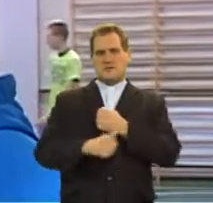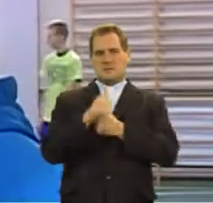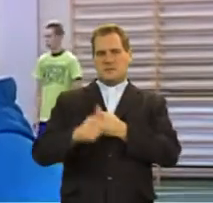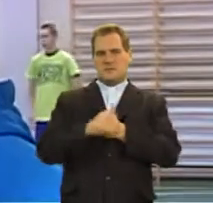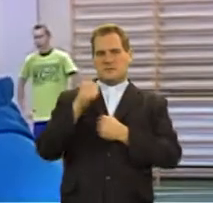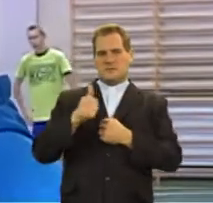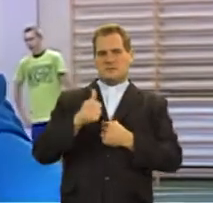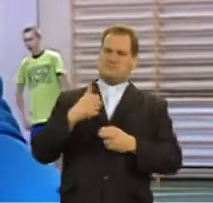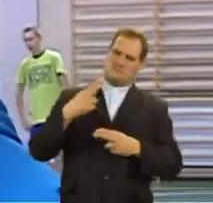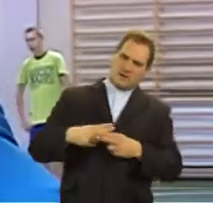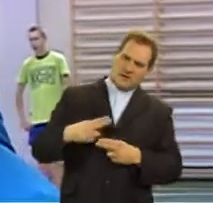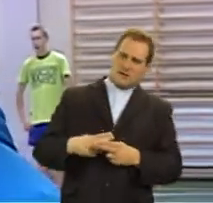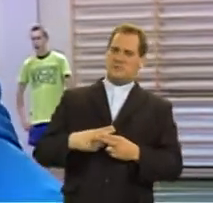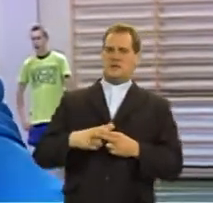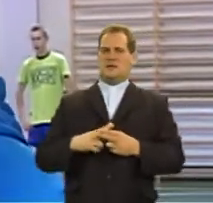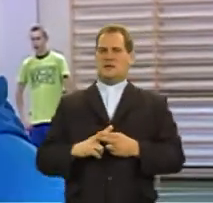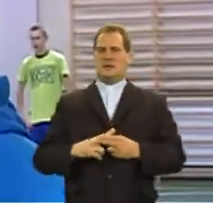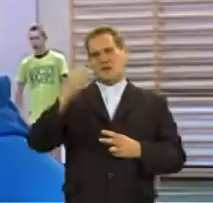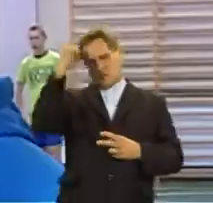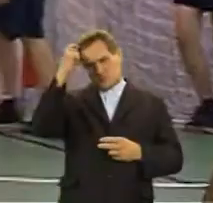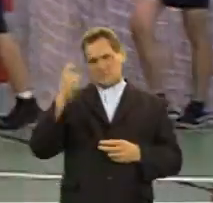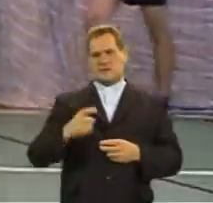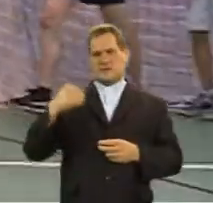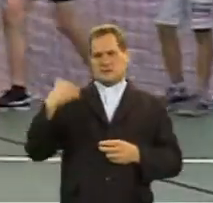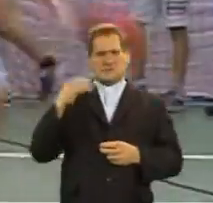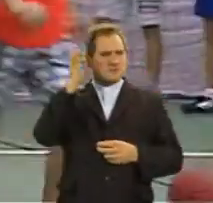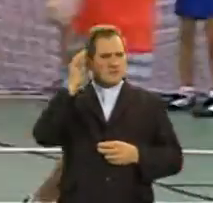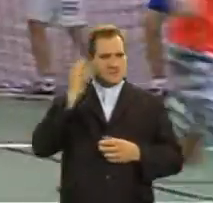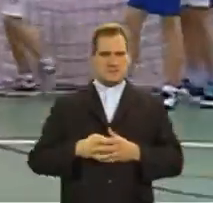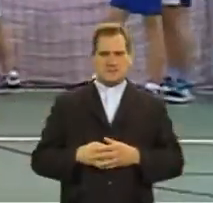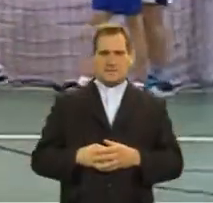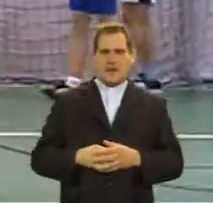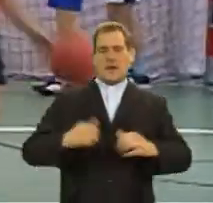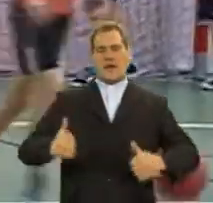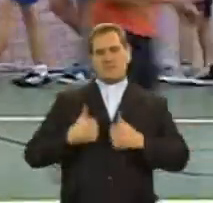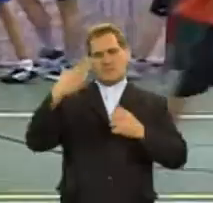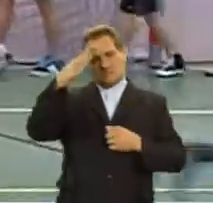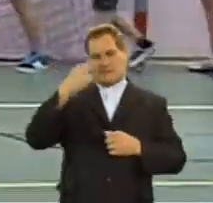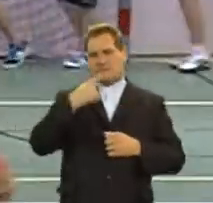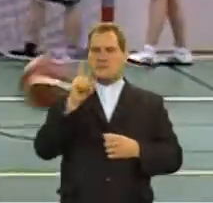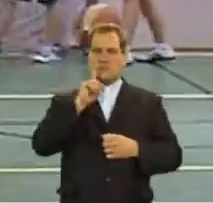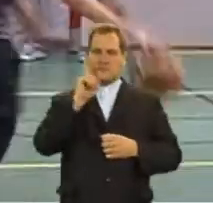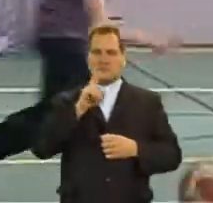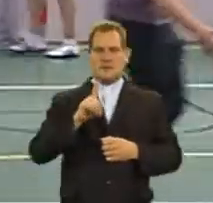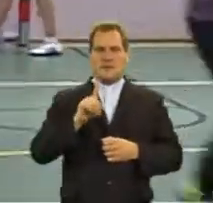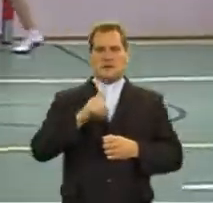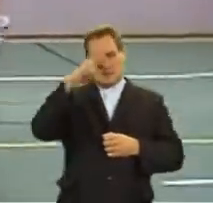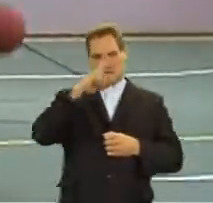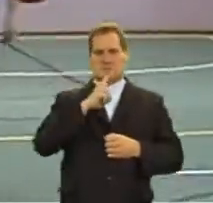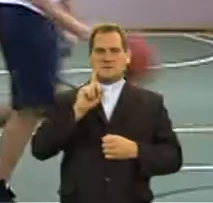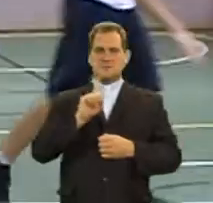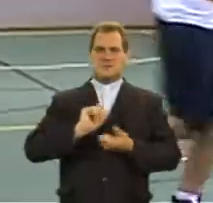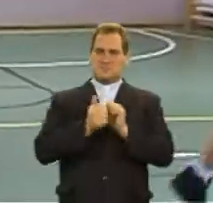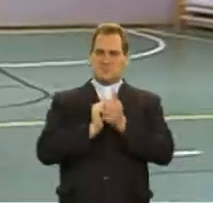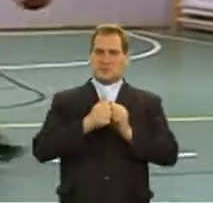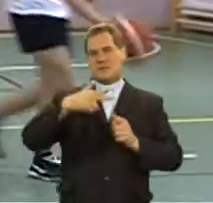samopoczucia po prostu. I tak jak mówię, głównie to się zdarza u dziewcząt. By uświadomić dzieciom i młodzieży, a także i ich rodzicom, że sport to